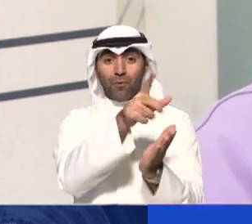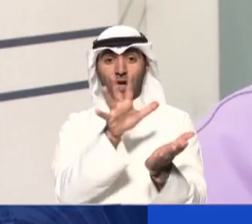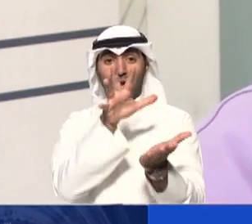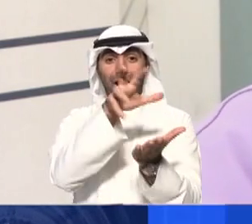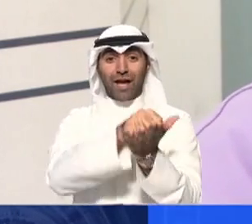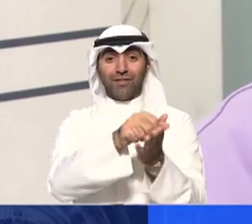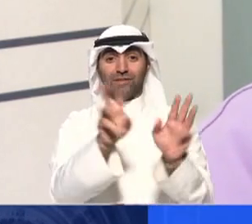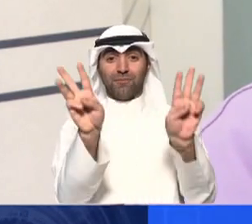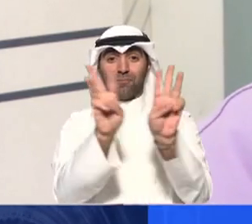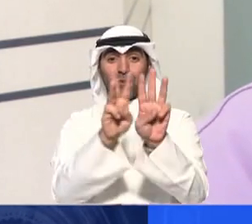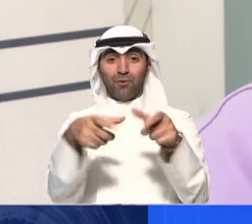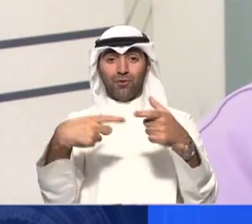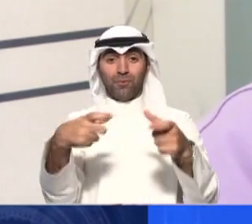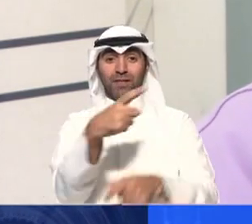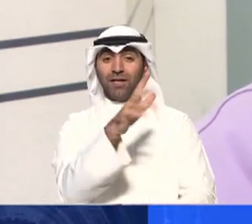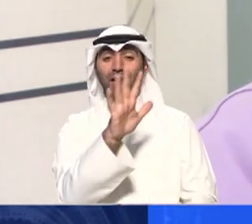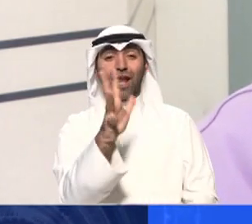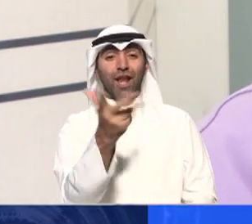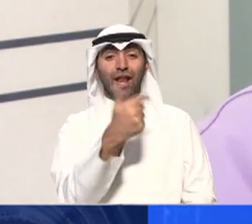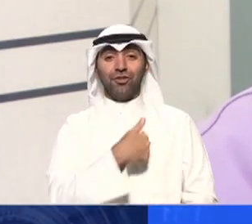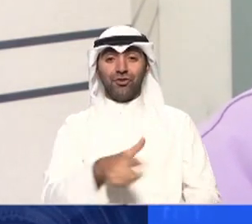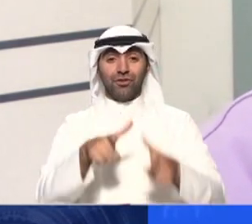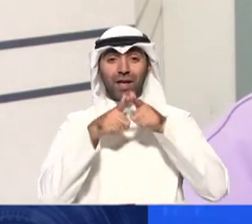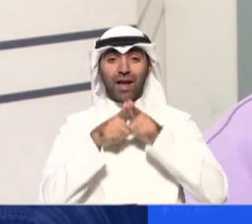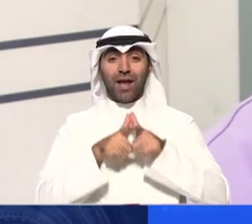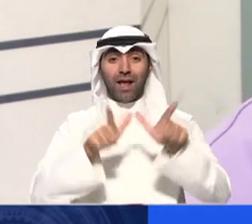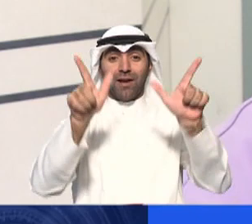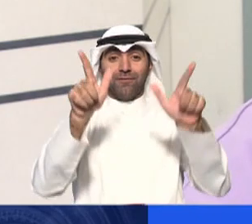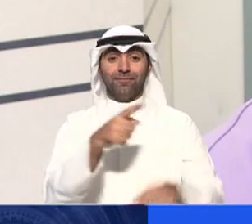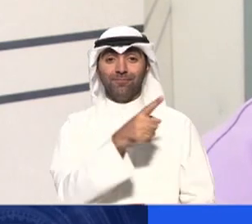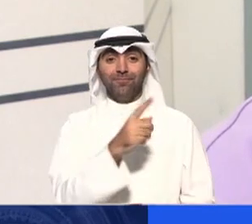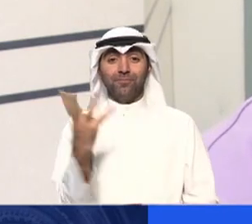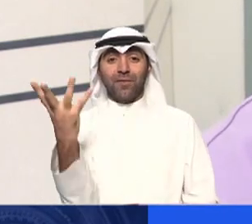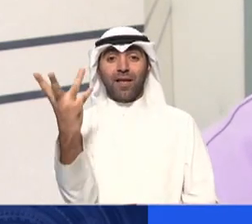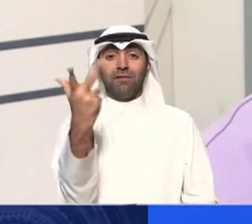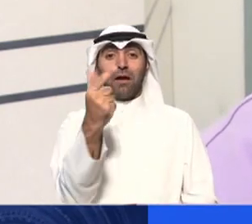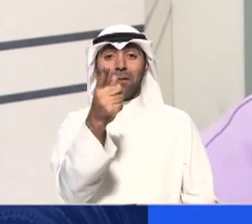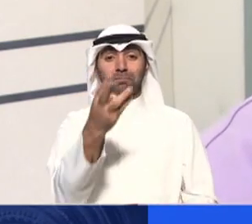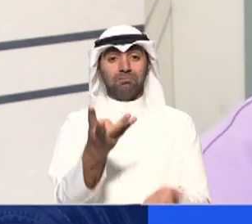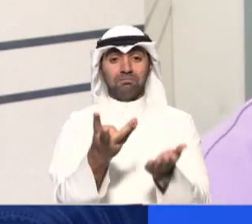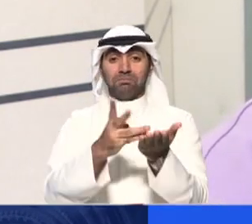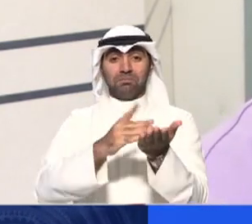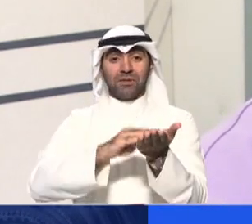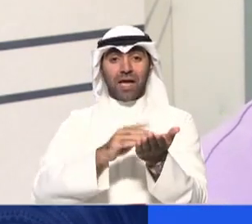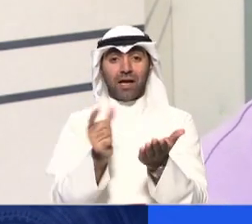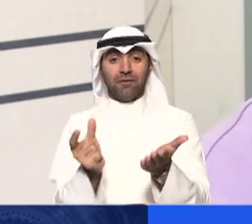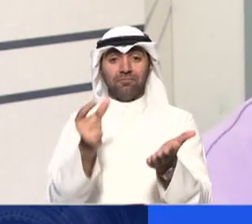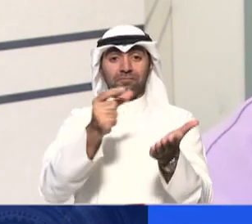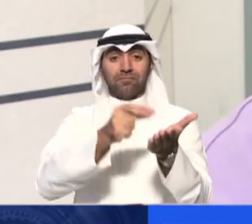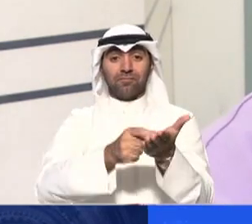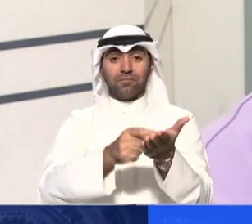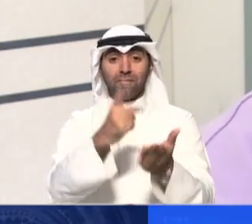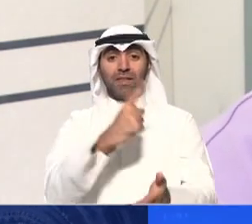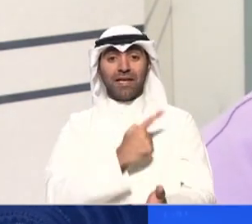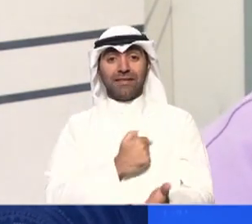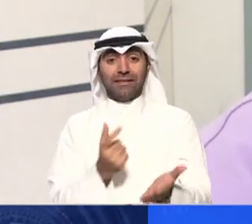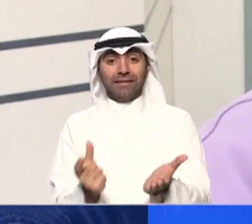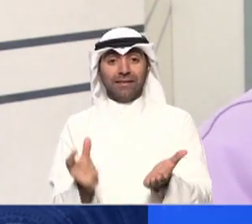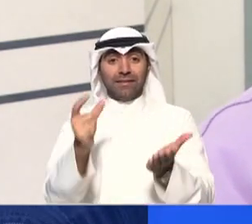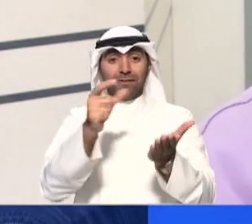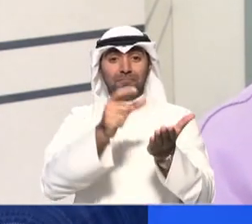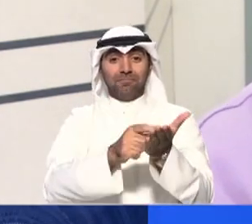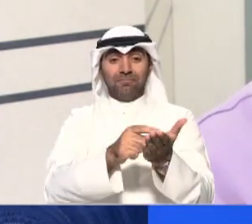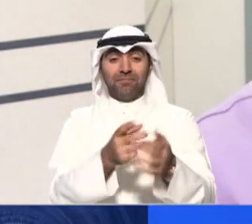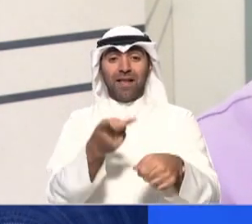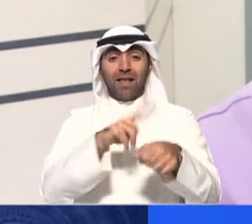صحي، بعدين تعبين بيانات رقم المدني ونوع العياده، في انواع عياده، في سكر مزمنه عام، تختارين